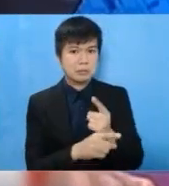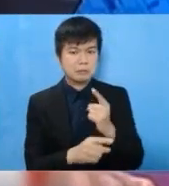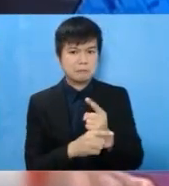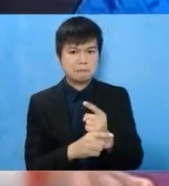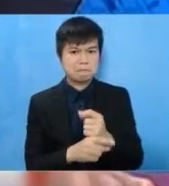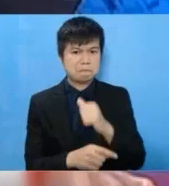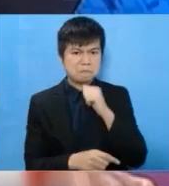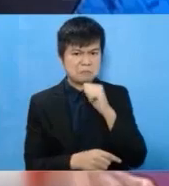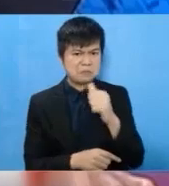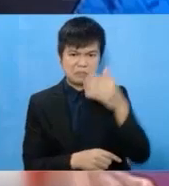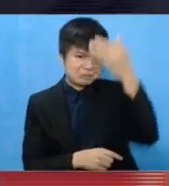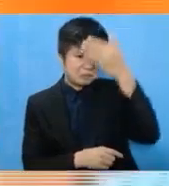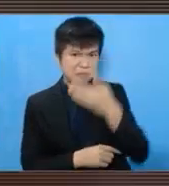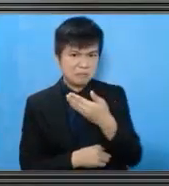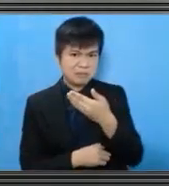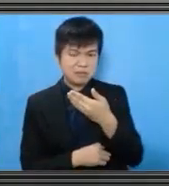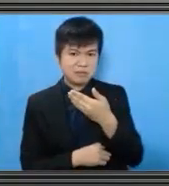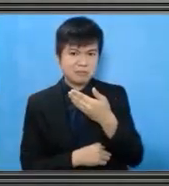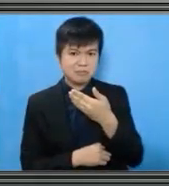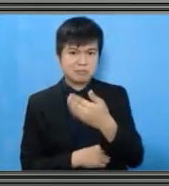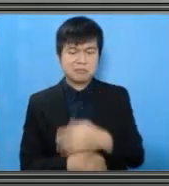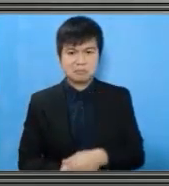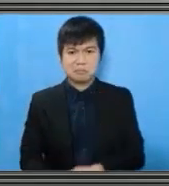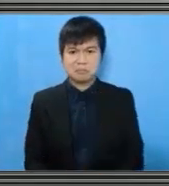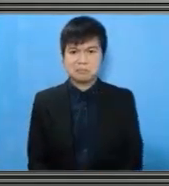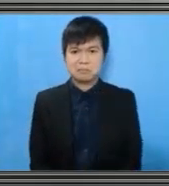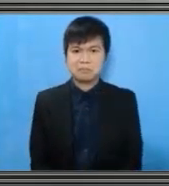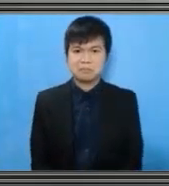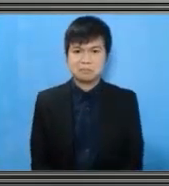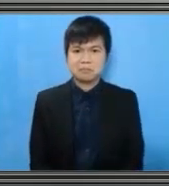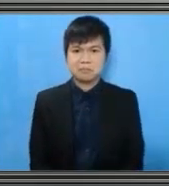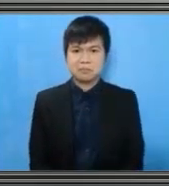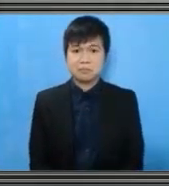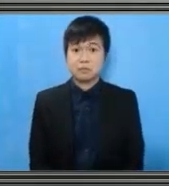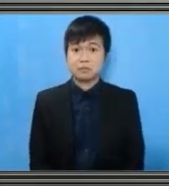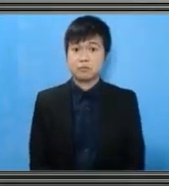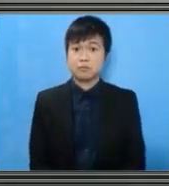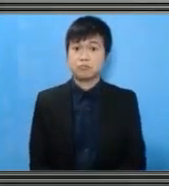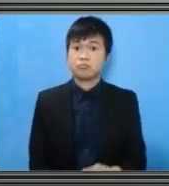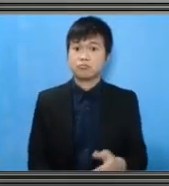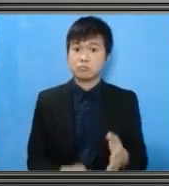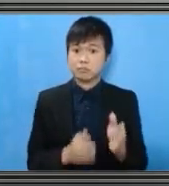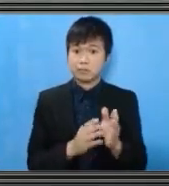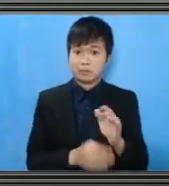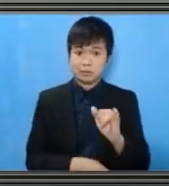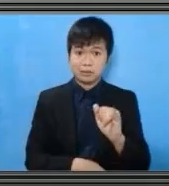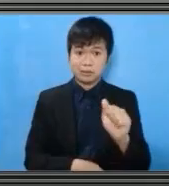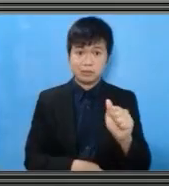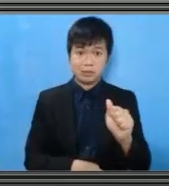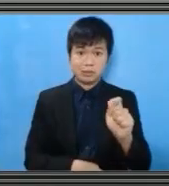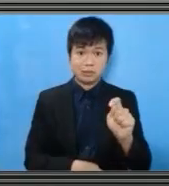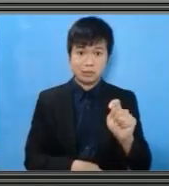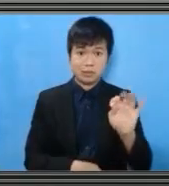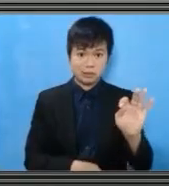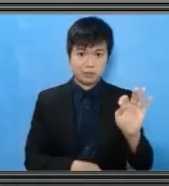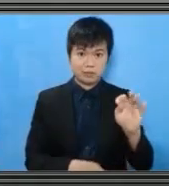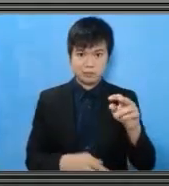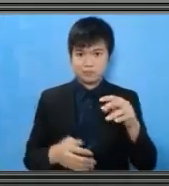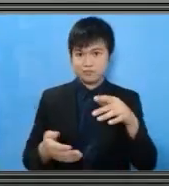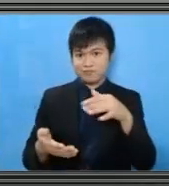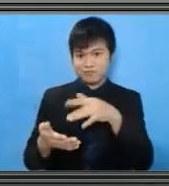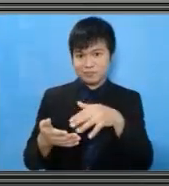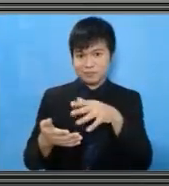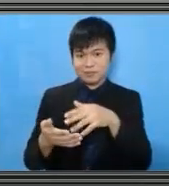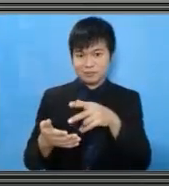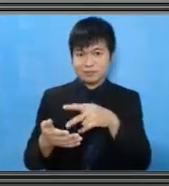Yun naman ang tingin ko. Kaya, hiling natin ngayon sa IATF ay pag-aralang mabuti ang health protocol sa